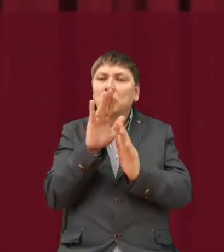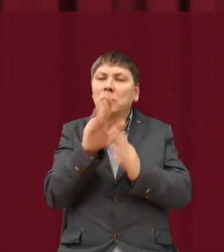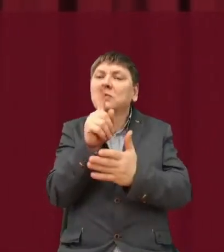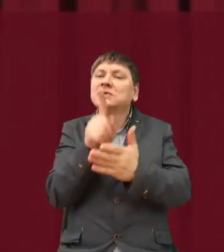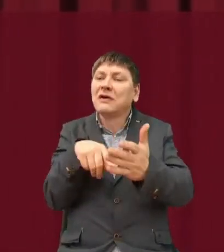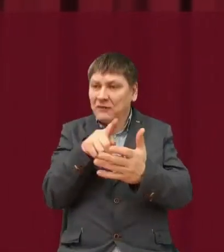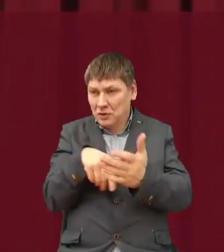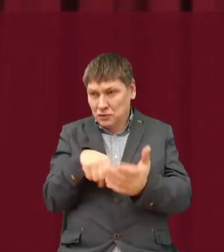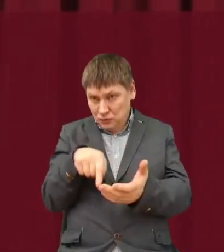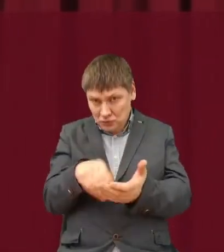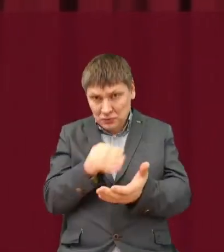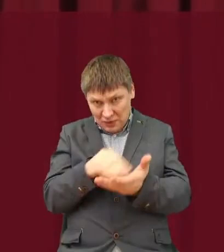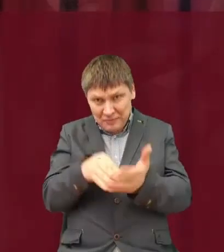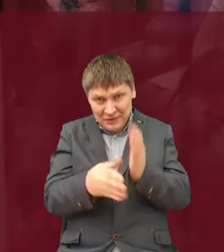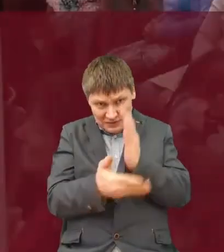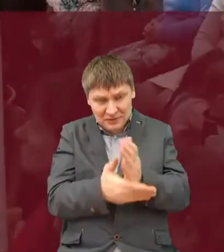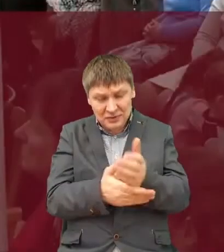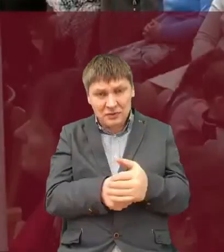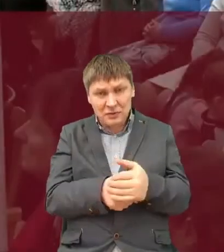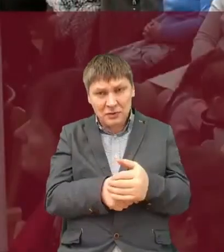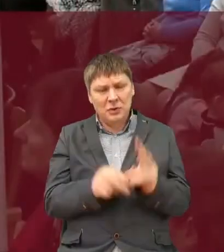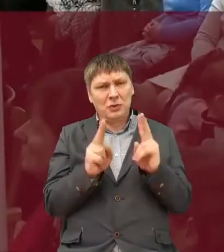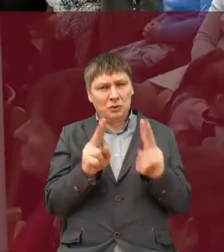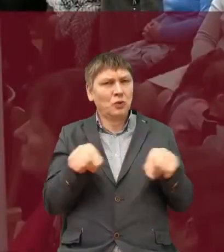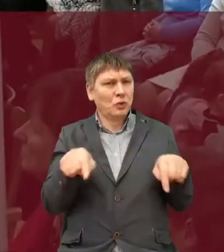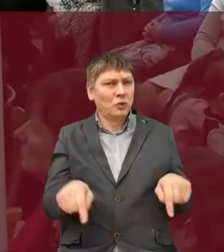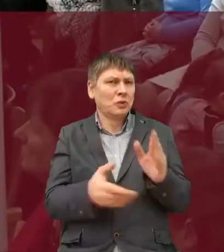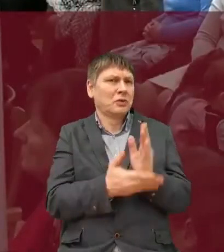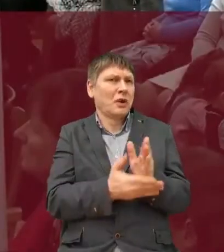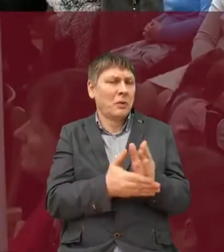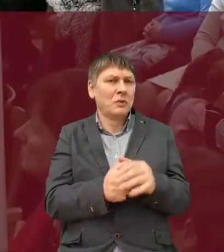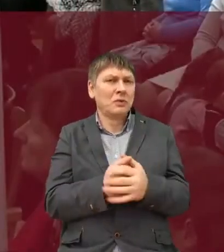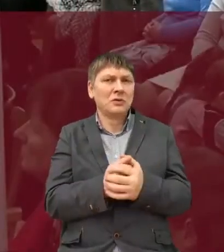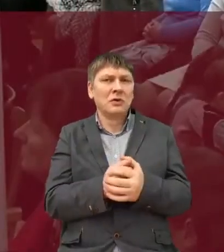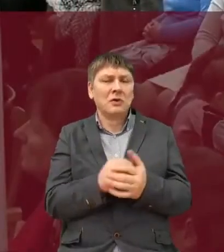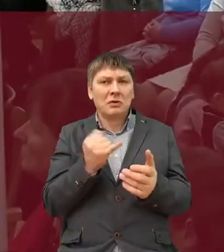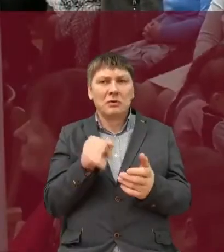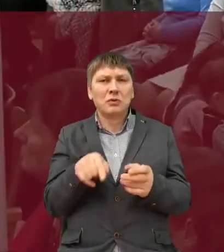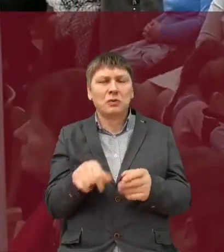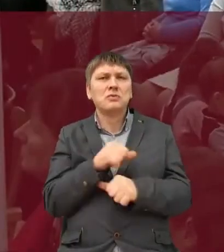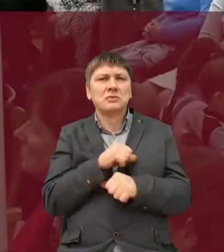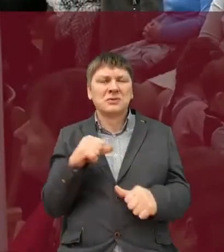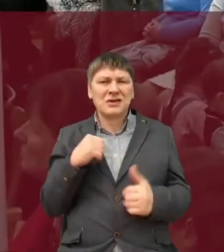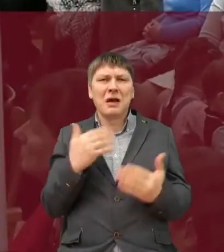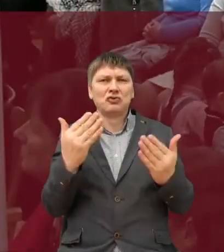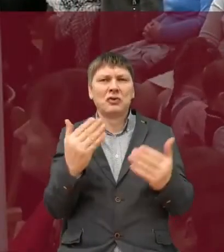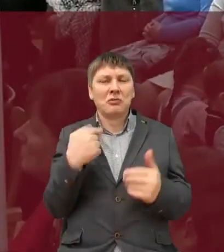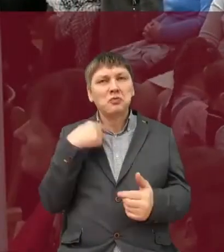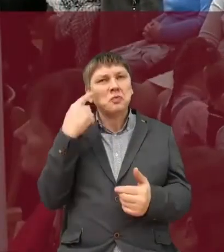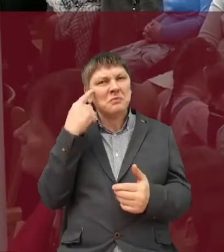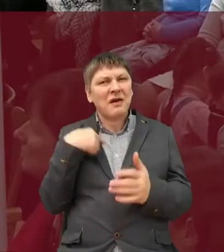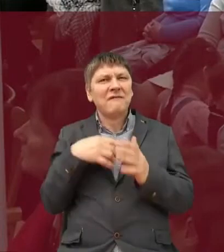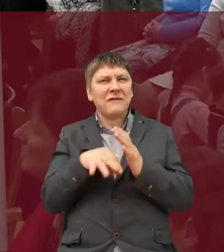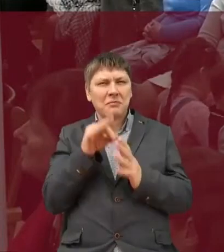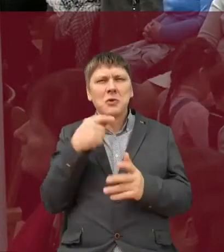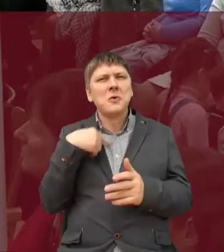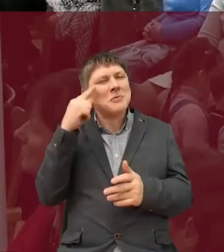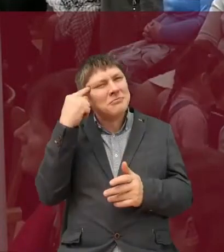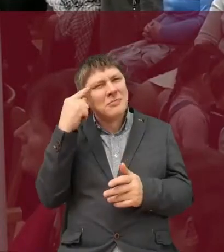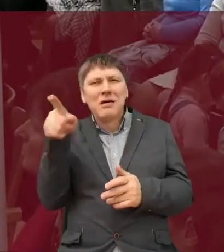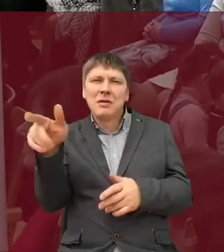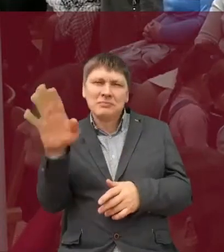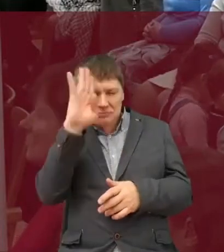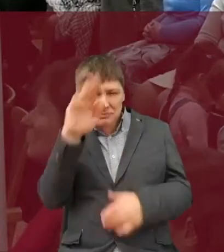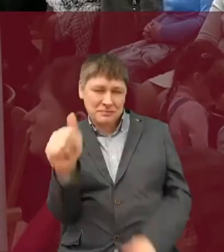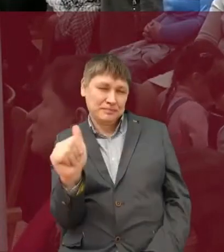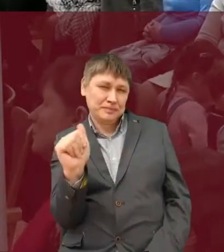нас может быть кто-то и здесь находится Вот и стоит перед выбором и вы думаете какой хороший